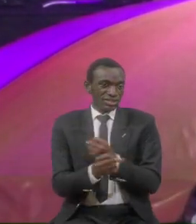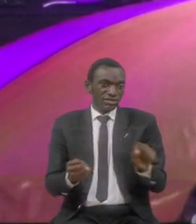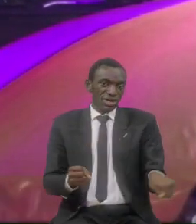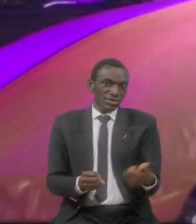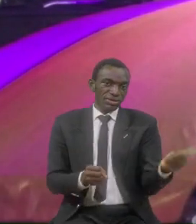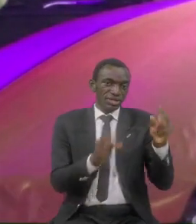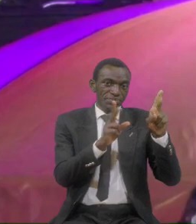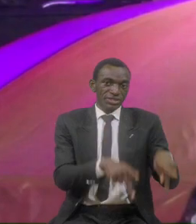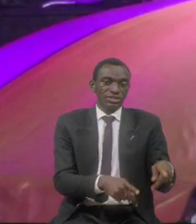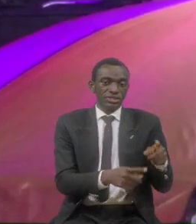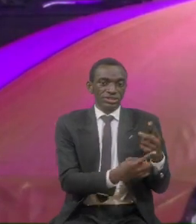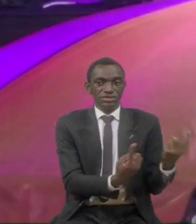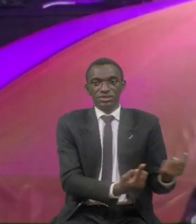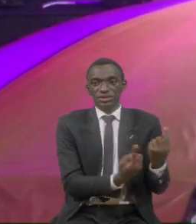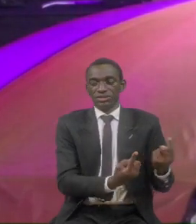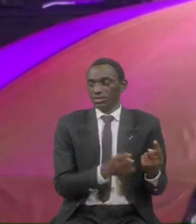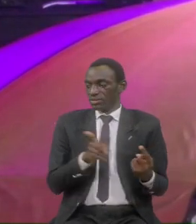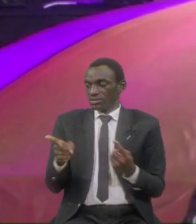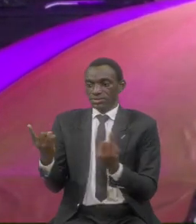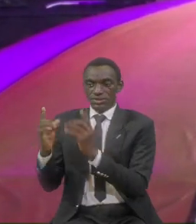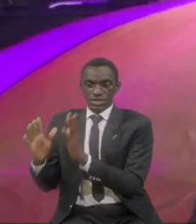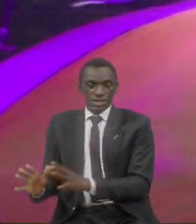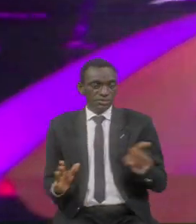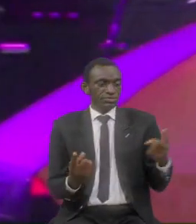makasasala dili pwede mulawa muluwas. Everyone on earth